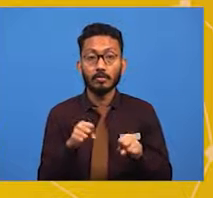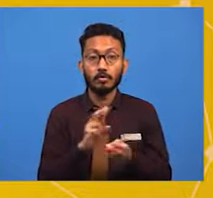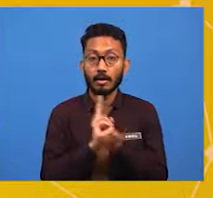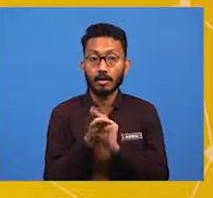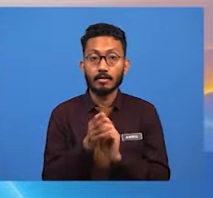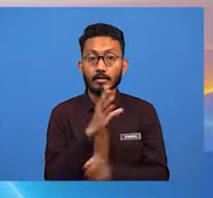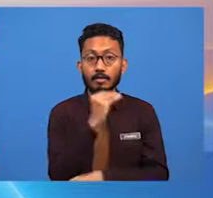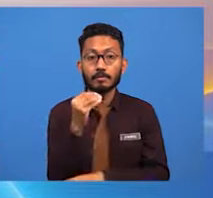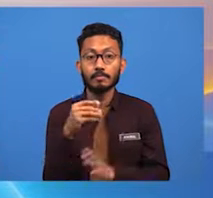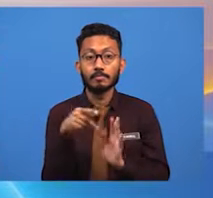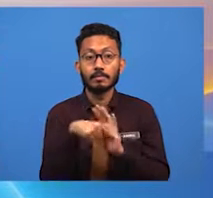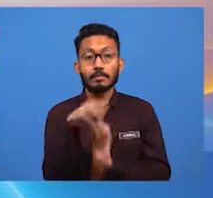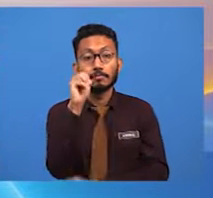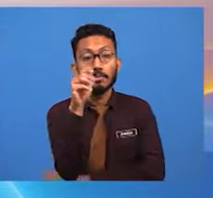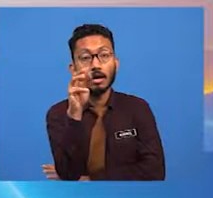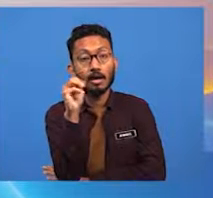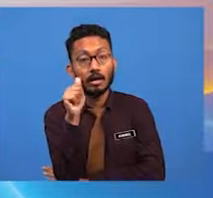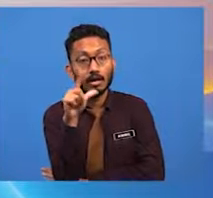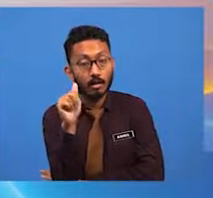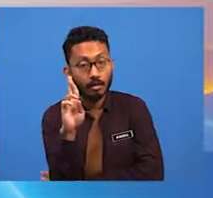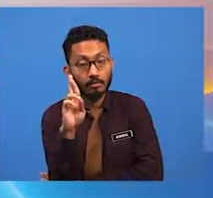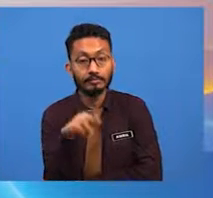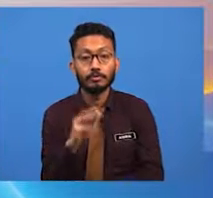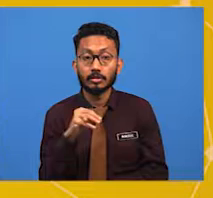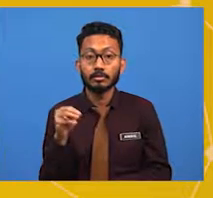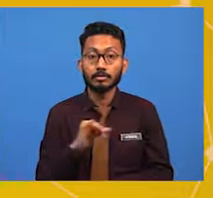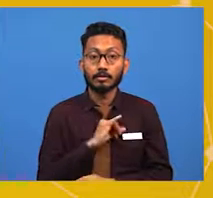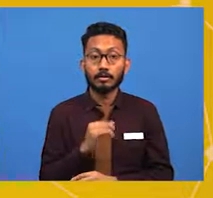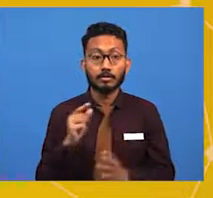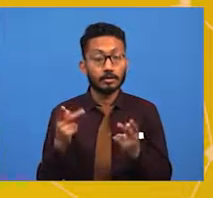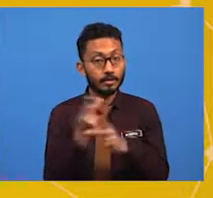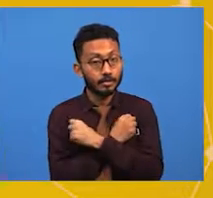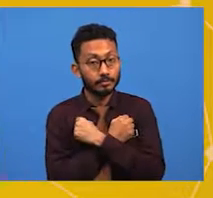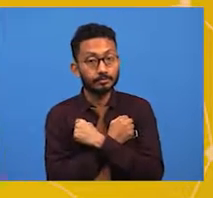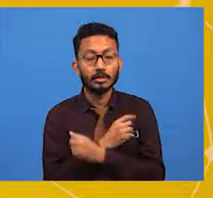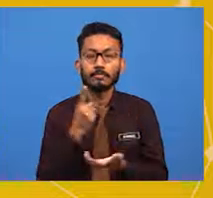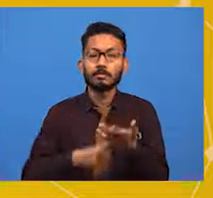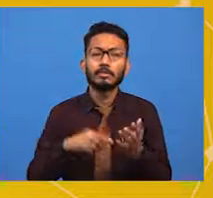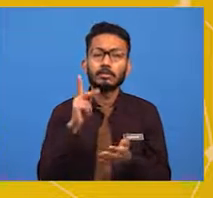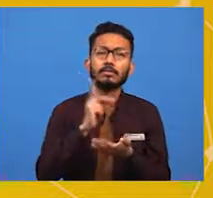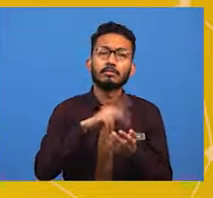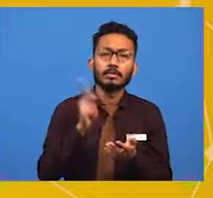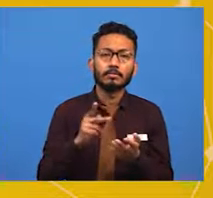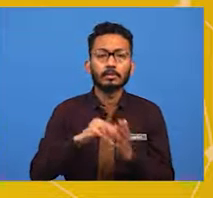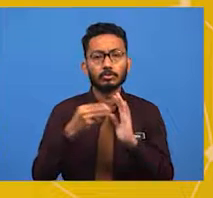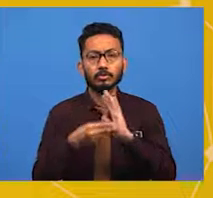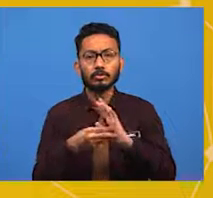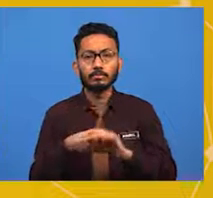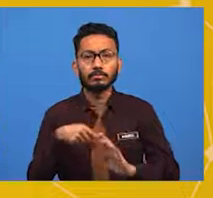pemanat. Murid-murid yang saya kasihi, apakah maksud pemboleh ubah?